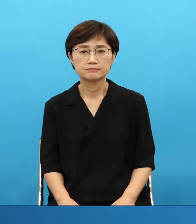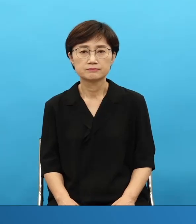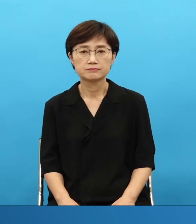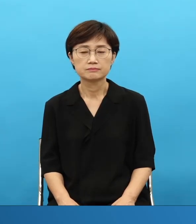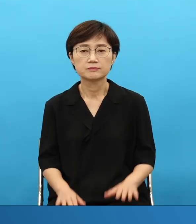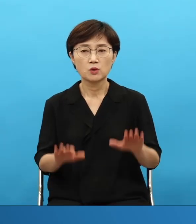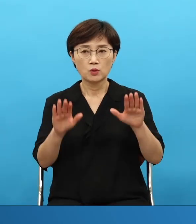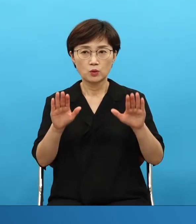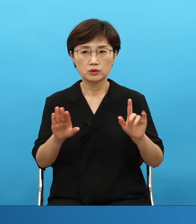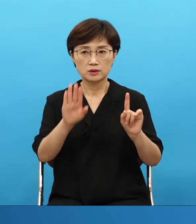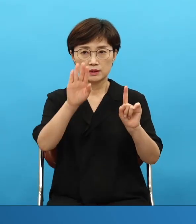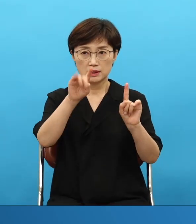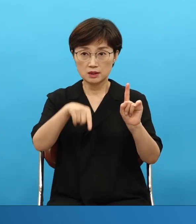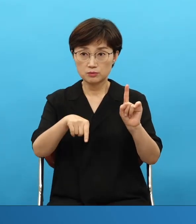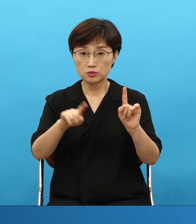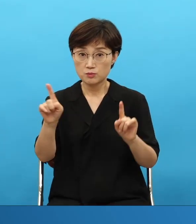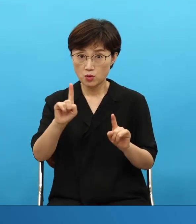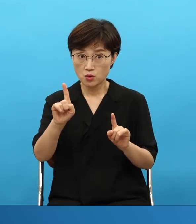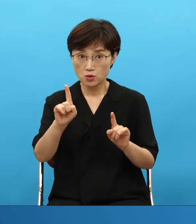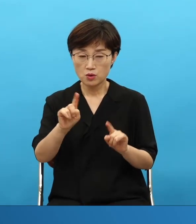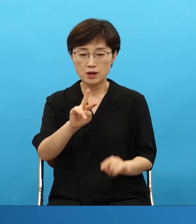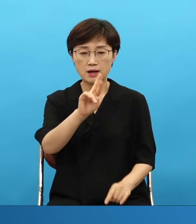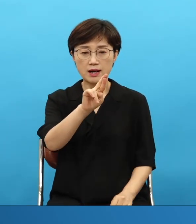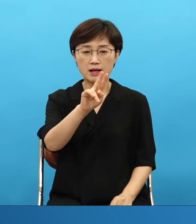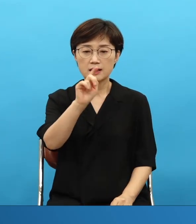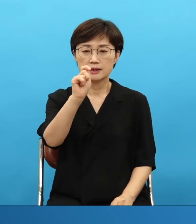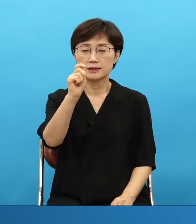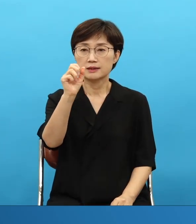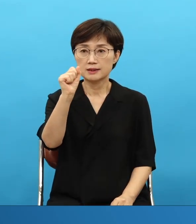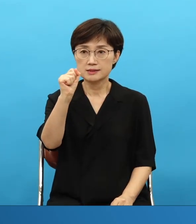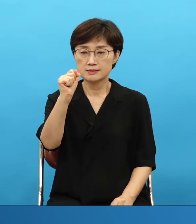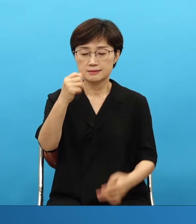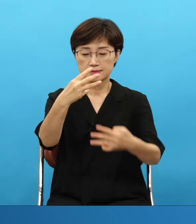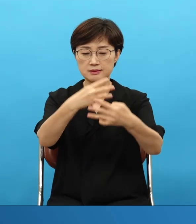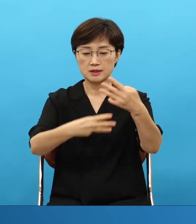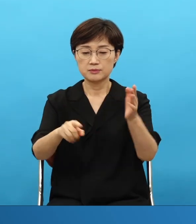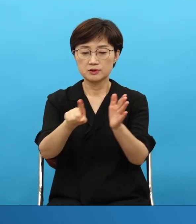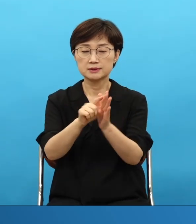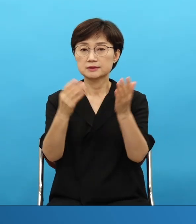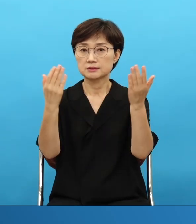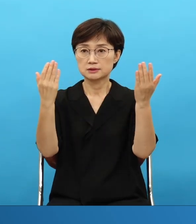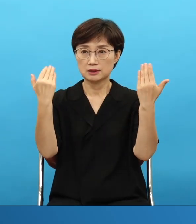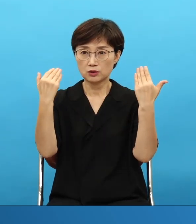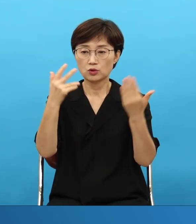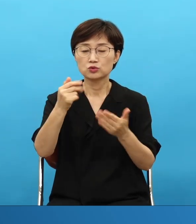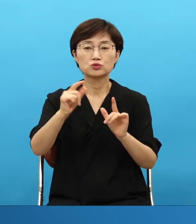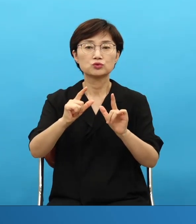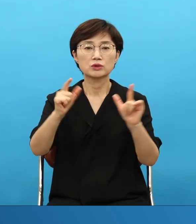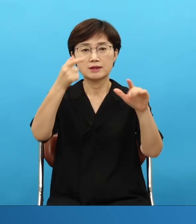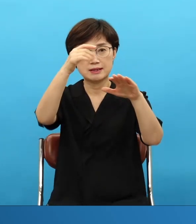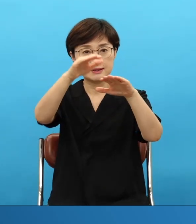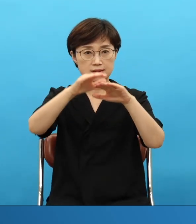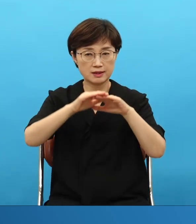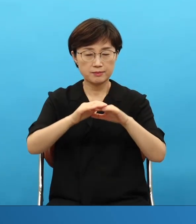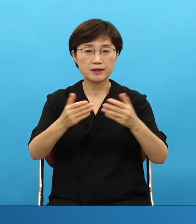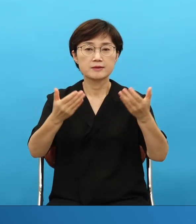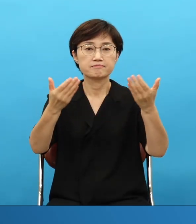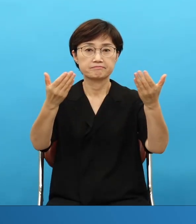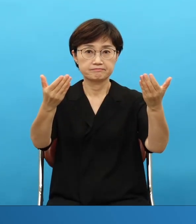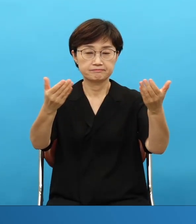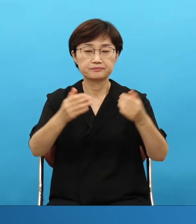오늘 줄 일부 예배는 RTS 주일 예배로 하나님께 영광을 돌립니다. Today's first service is RTS Sunday worship. We give glory to